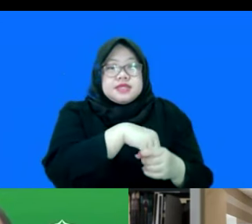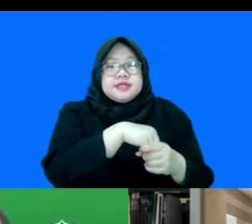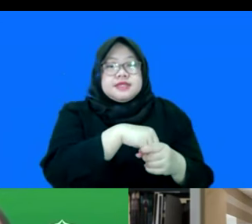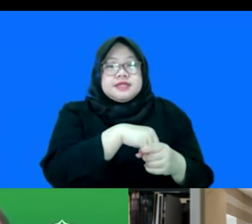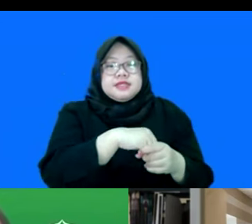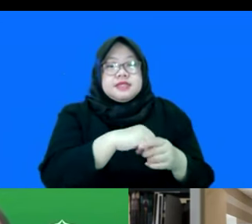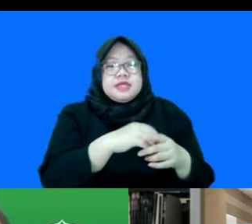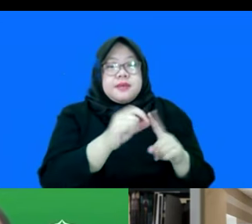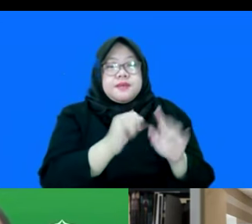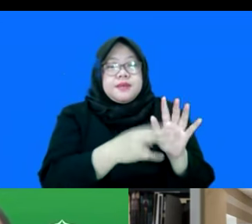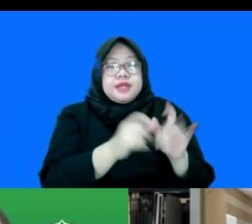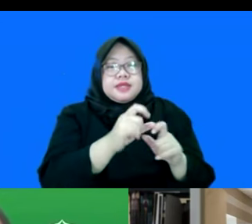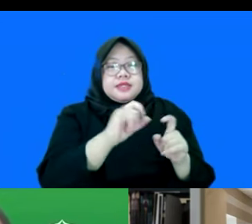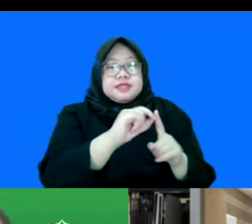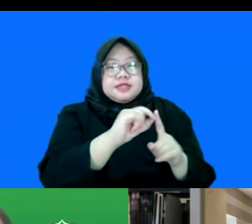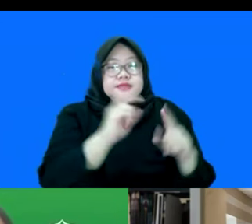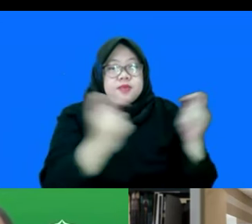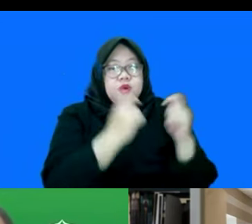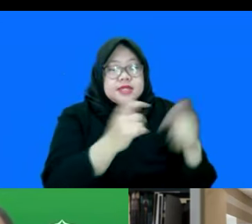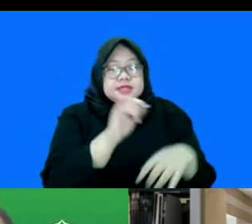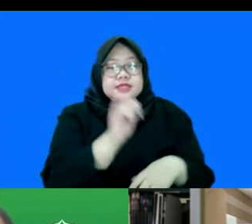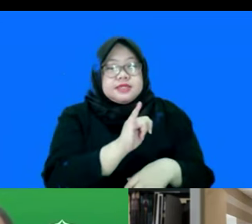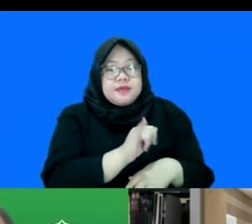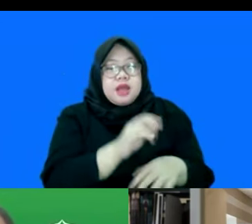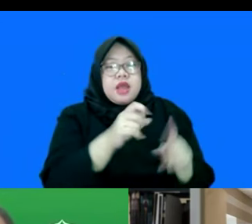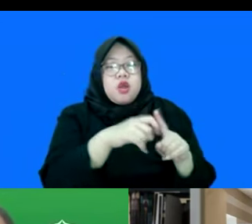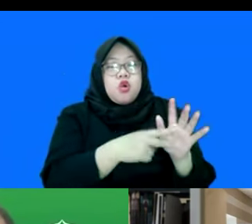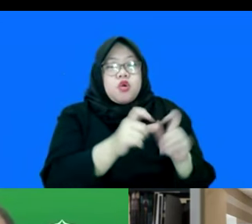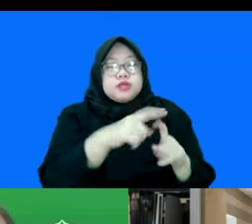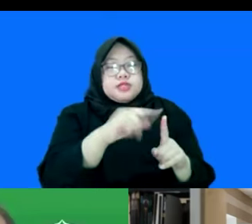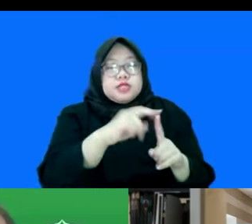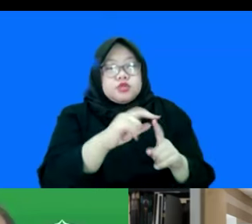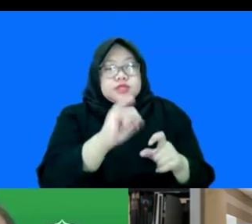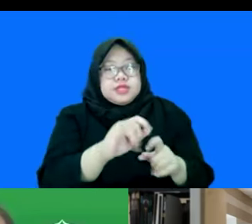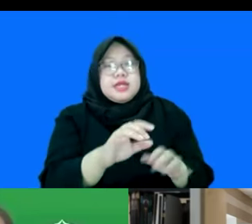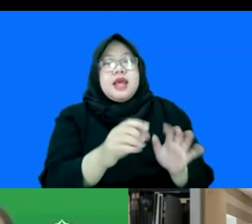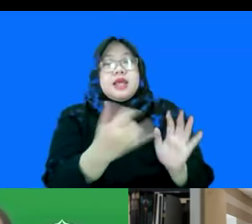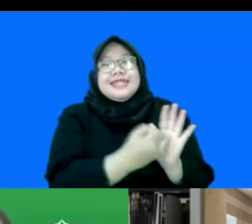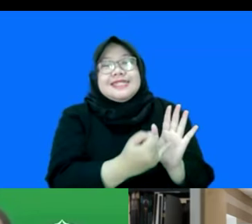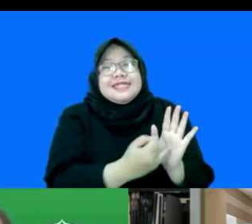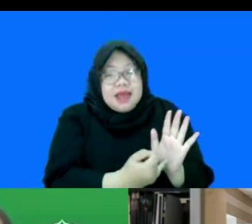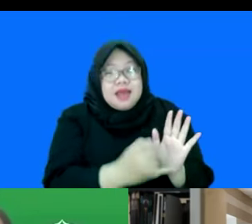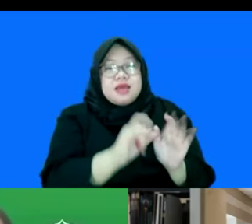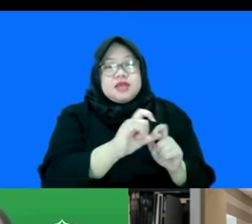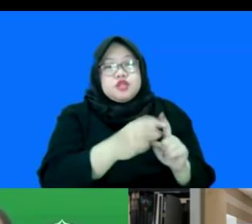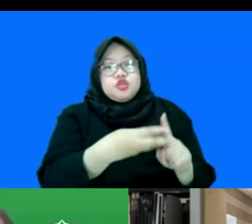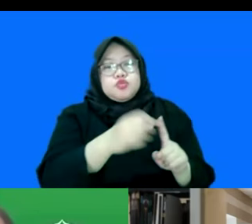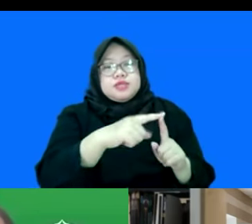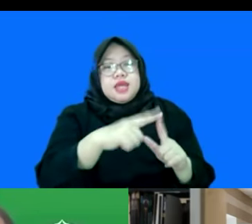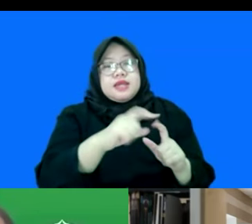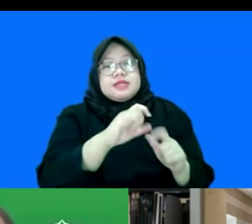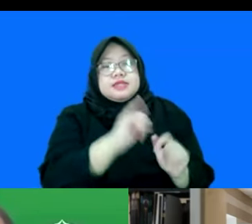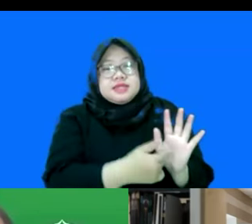juga konstitusi, dan secara material substantif ini akan menimbulkan